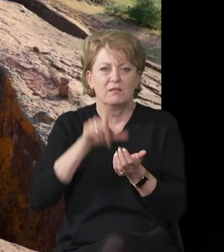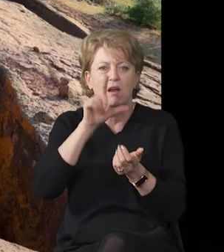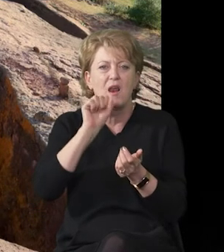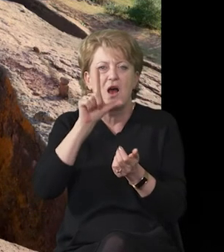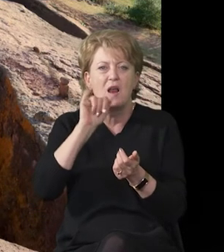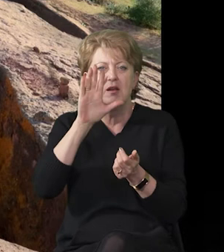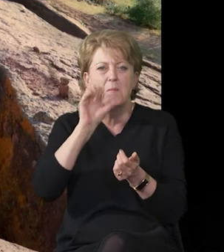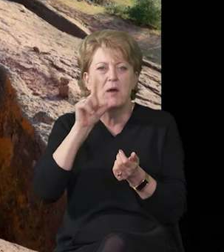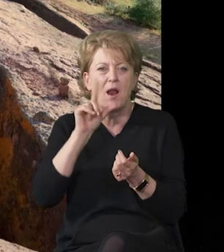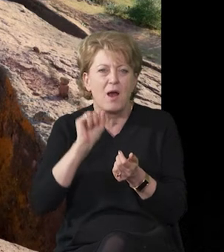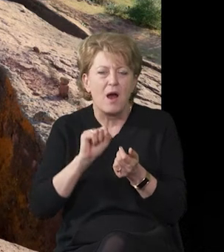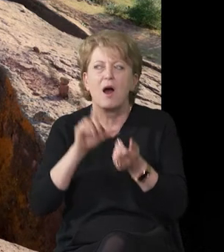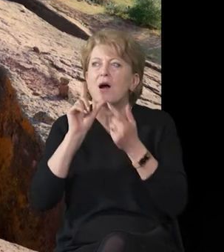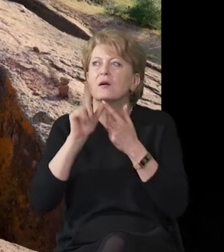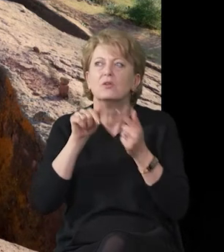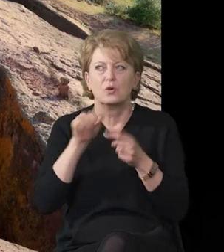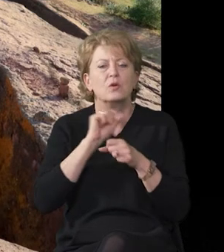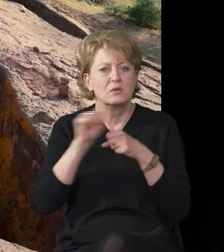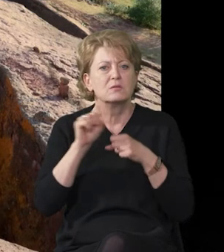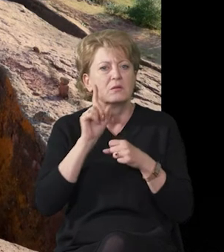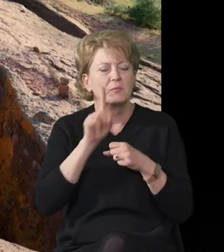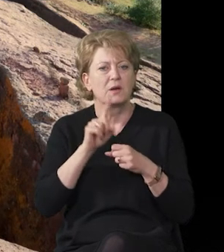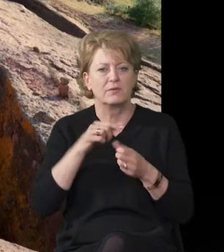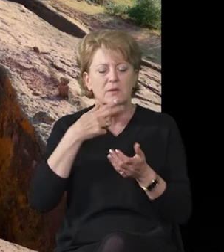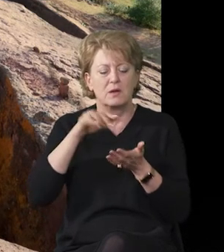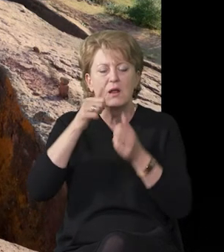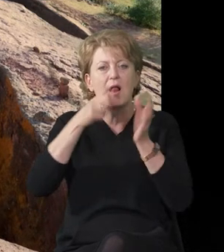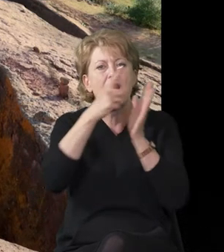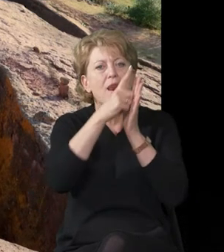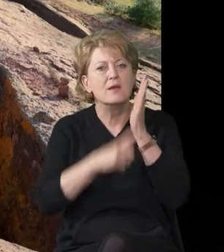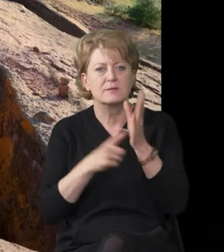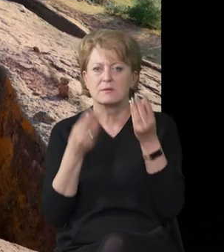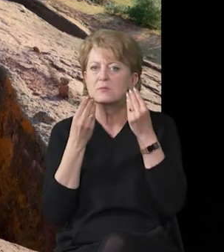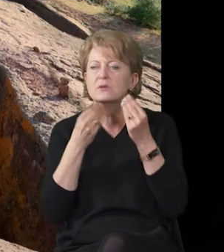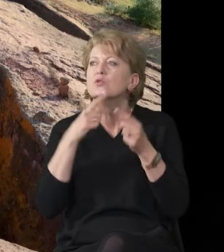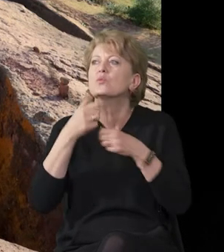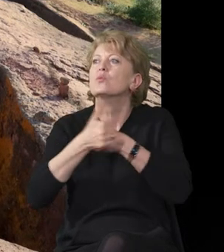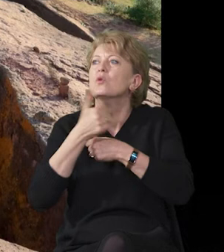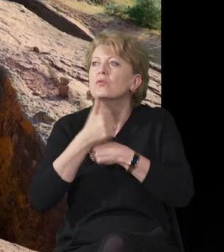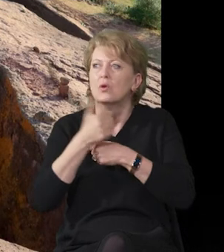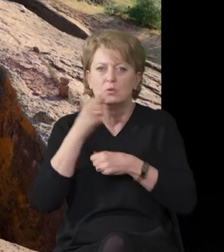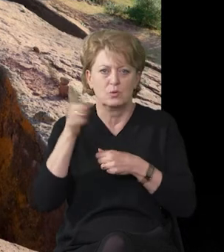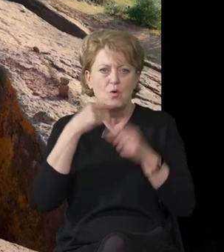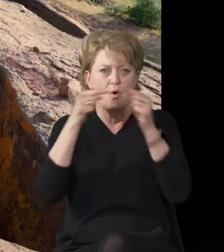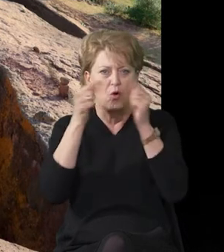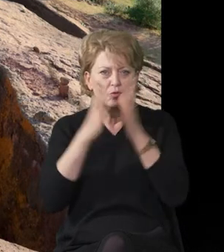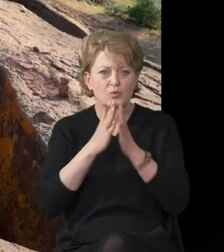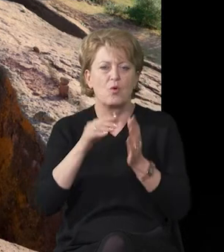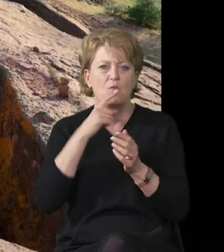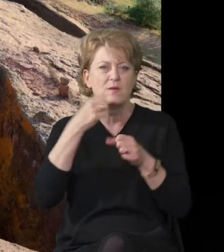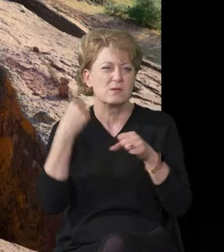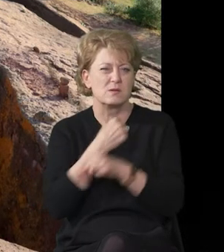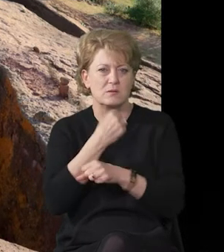Etiopii, wpisane na listę dziedzictwa światowego UNESCO z powodu skalnych kościołów, które w tym mieście się znajdują.